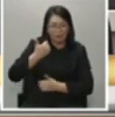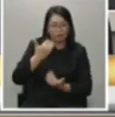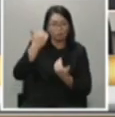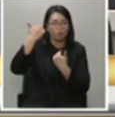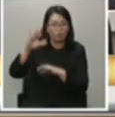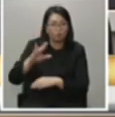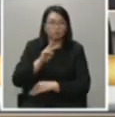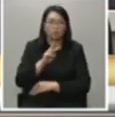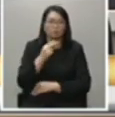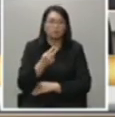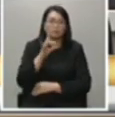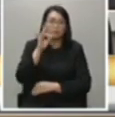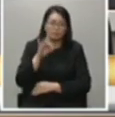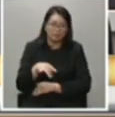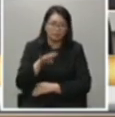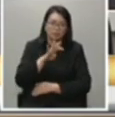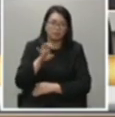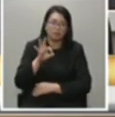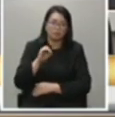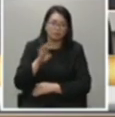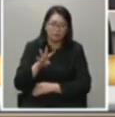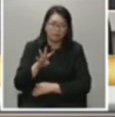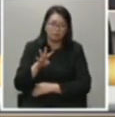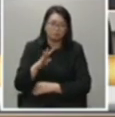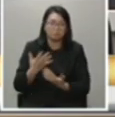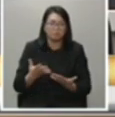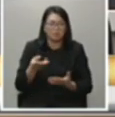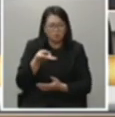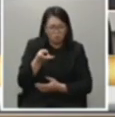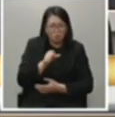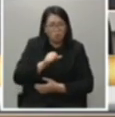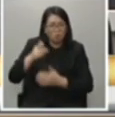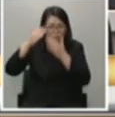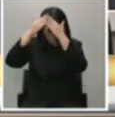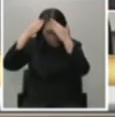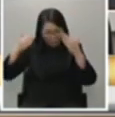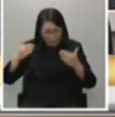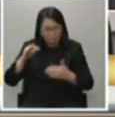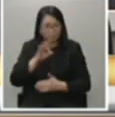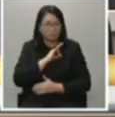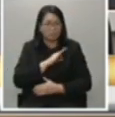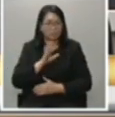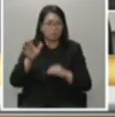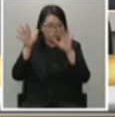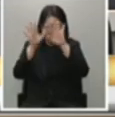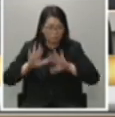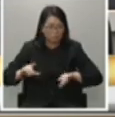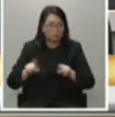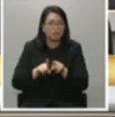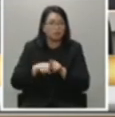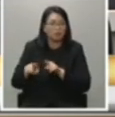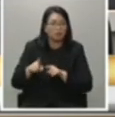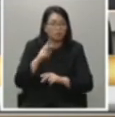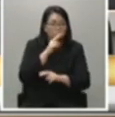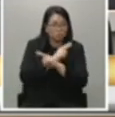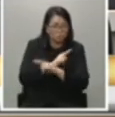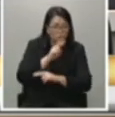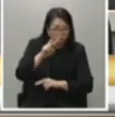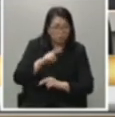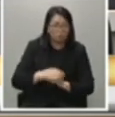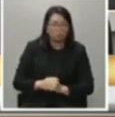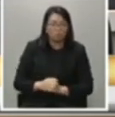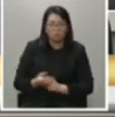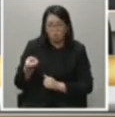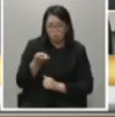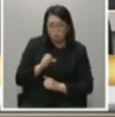ง 28,494 ตันน้อยกว่าเวียดนามที่เป็นประเทศสมาชิกอาเซียนเหมือนกันกับไทยถึง2เท่าตัวและน้อยกว่าจีน